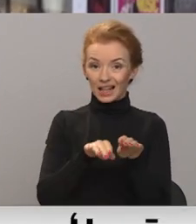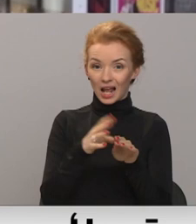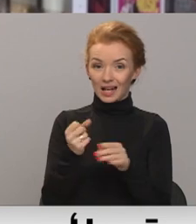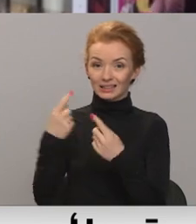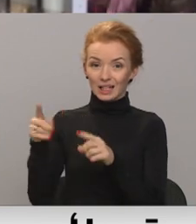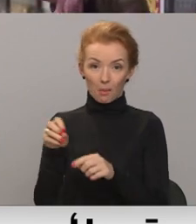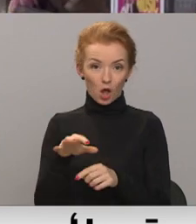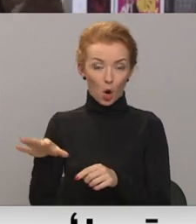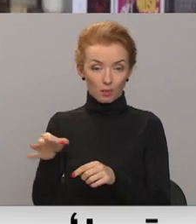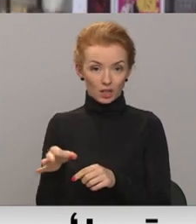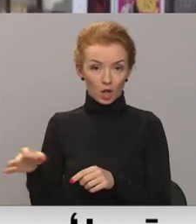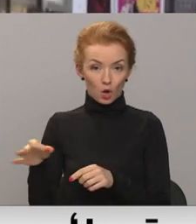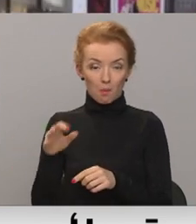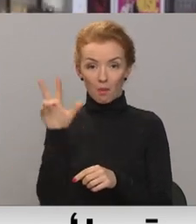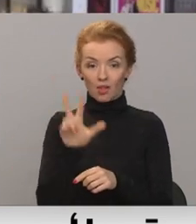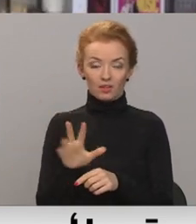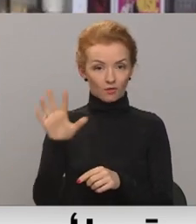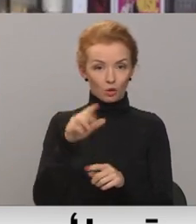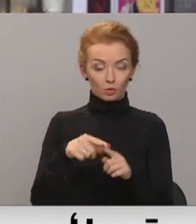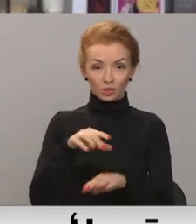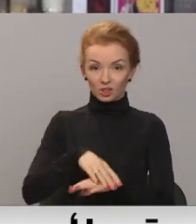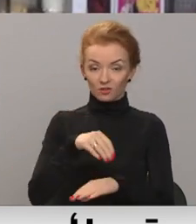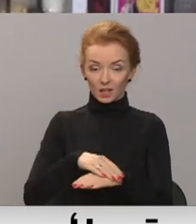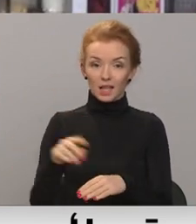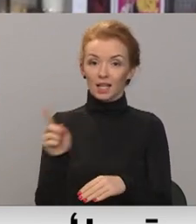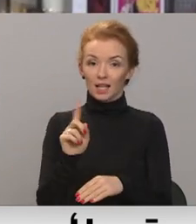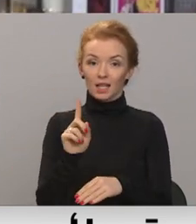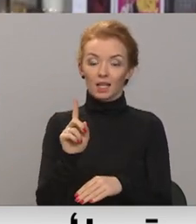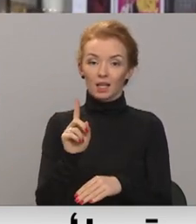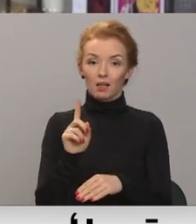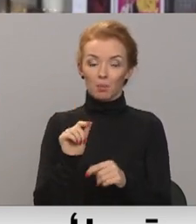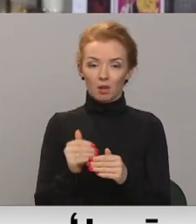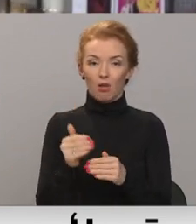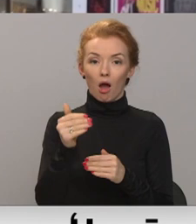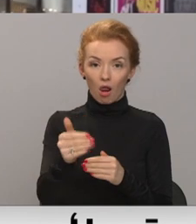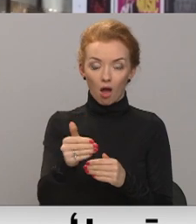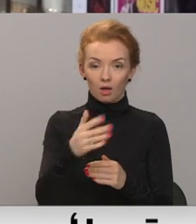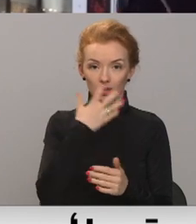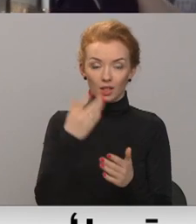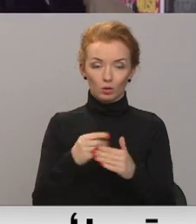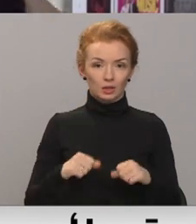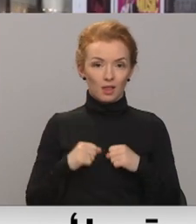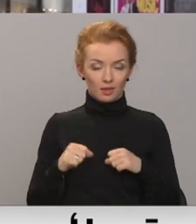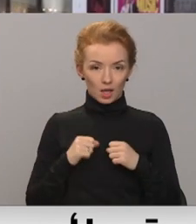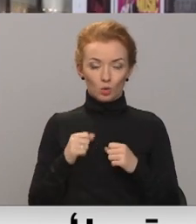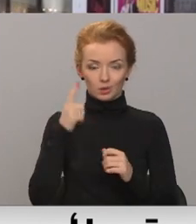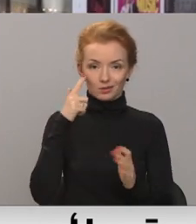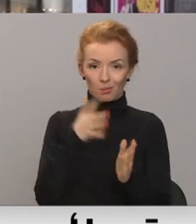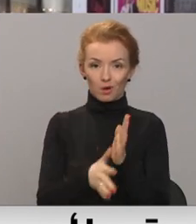Eiropas reģioniem, Baltijas valstis un Zviedrija ir tikušas tālāk tomēr savos centienos